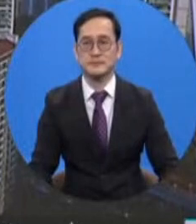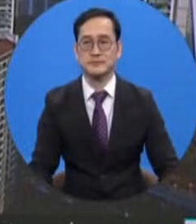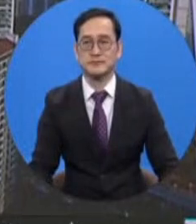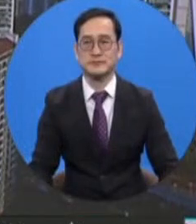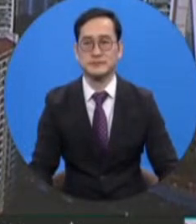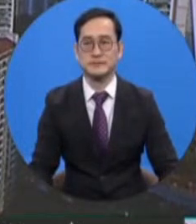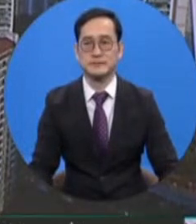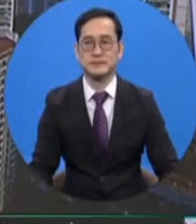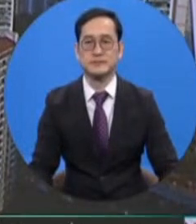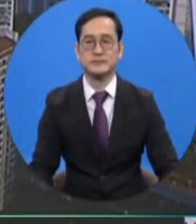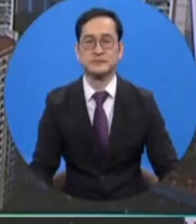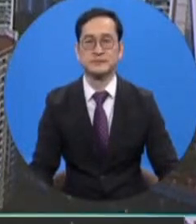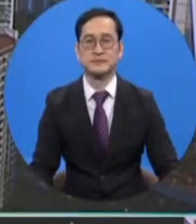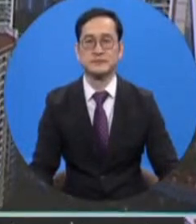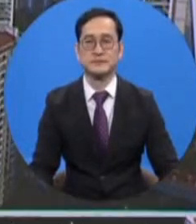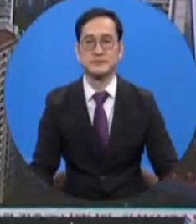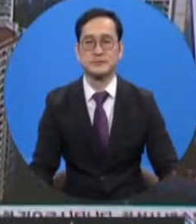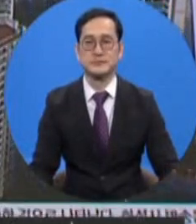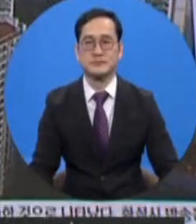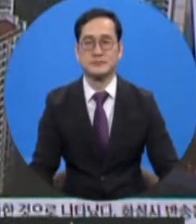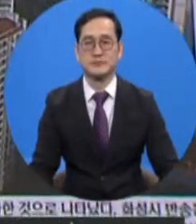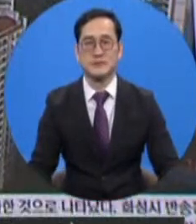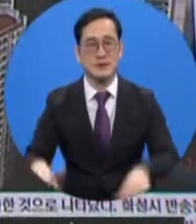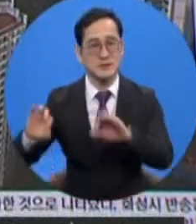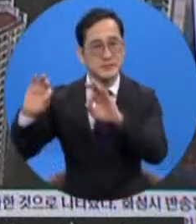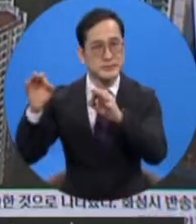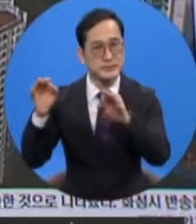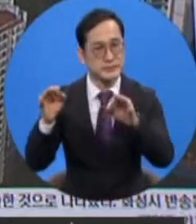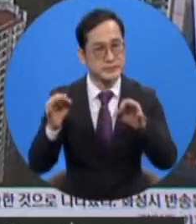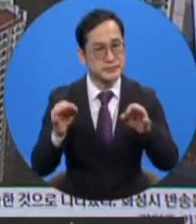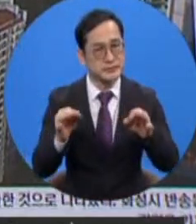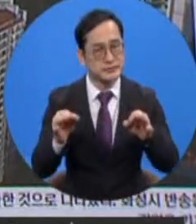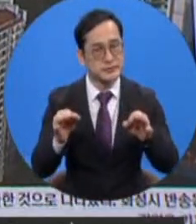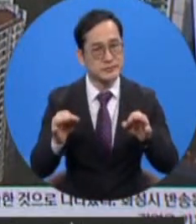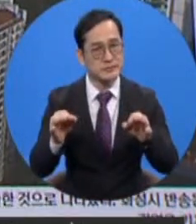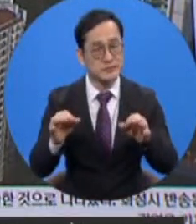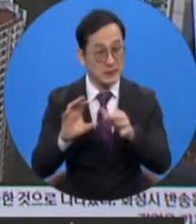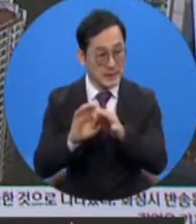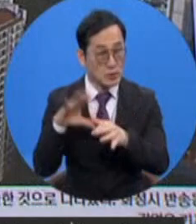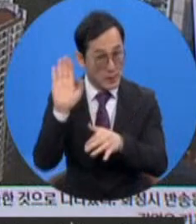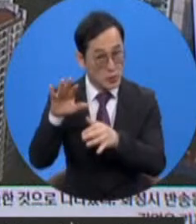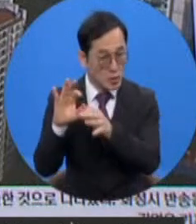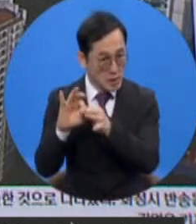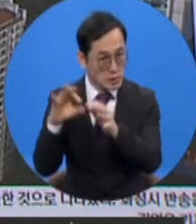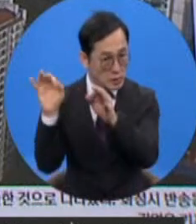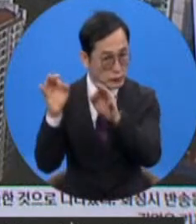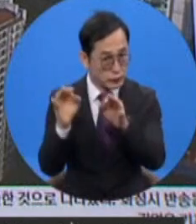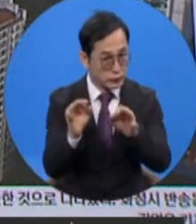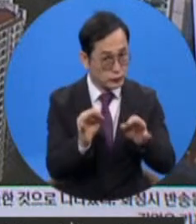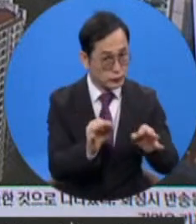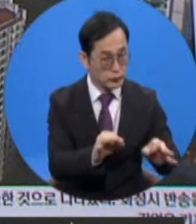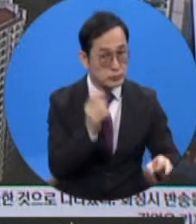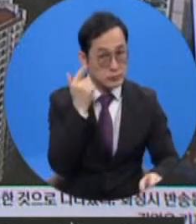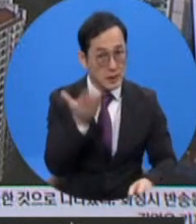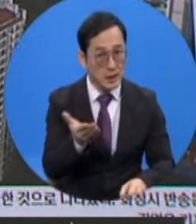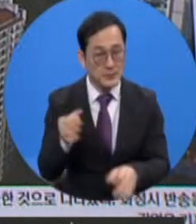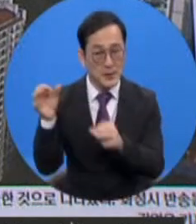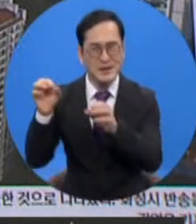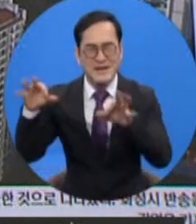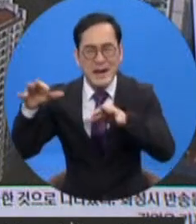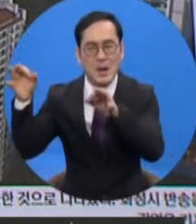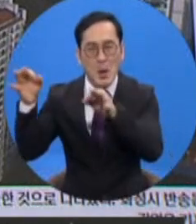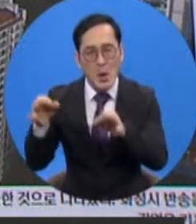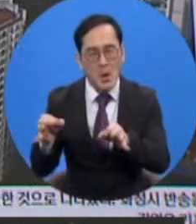데이터를 두고 본격 하락장에 들어선 걸까? 일시적으로 조정이 된 걸까? 라고